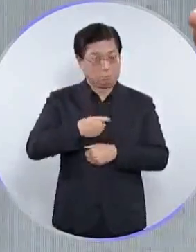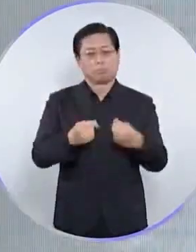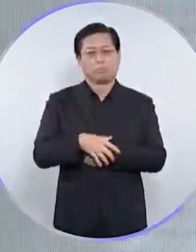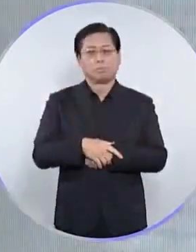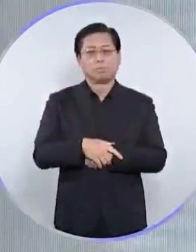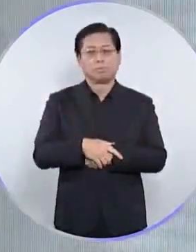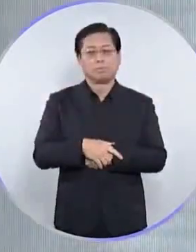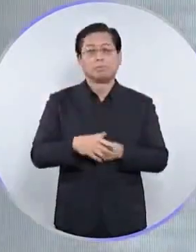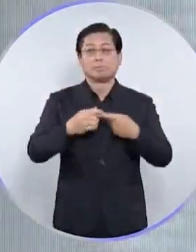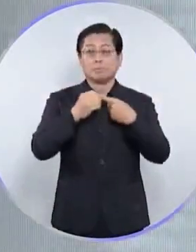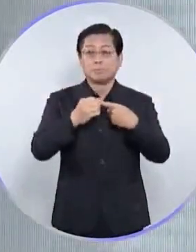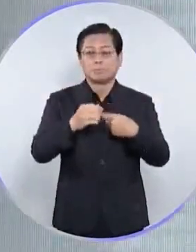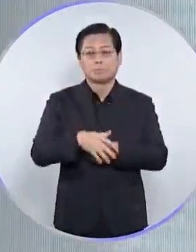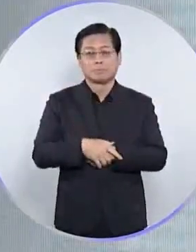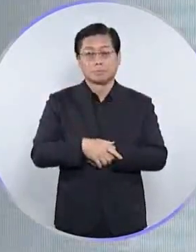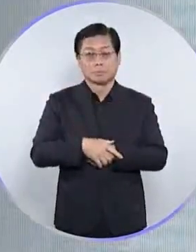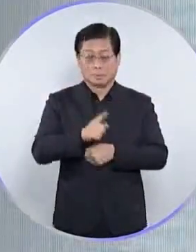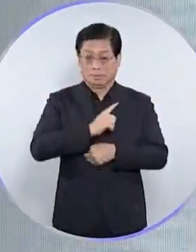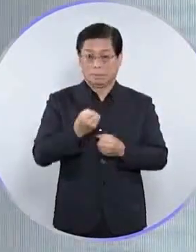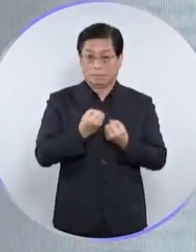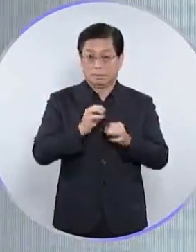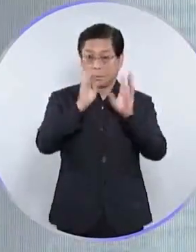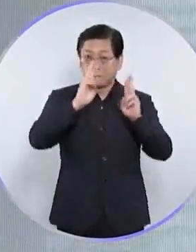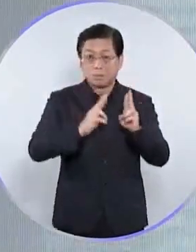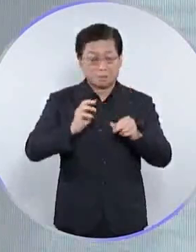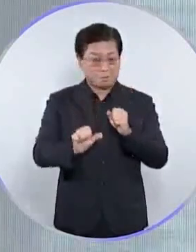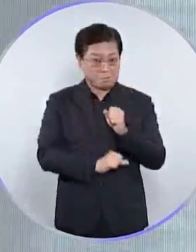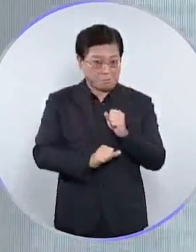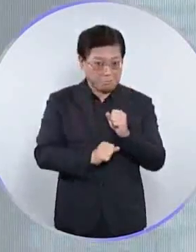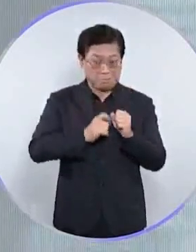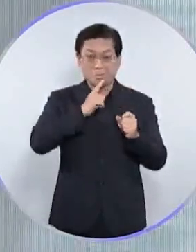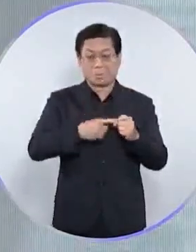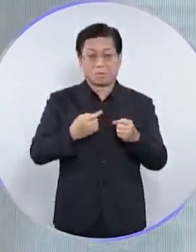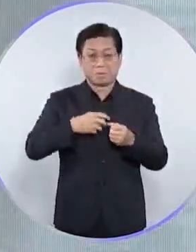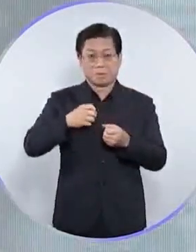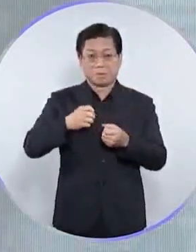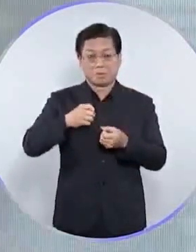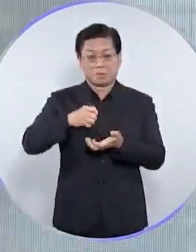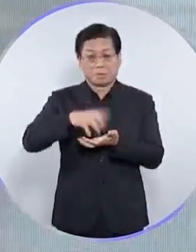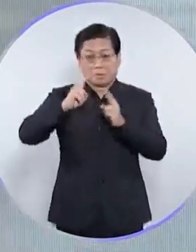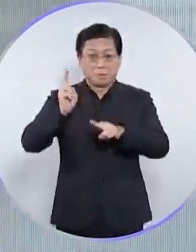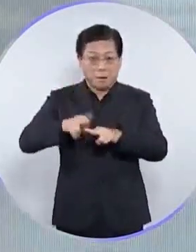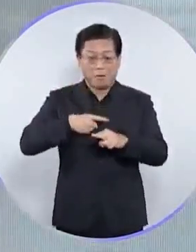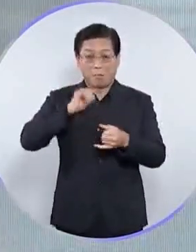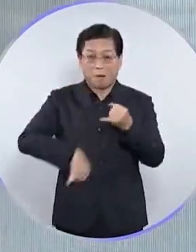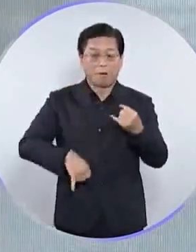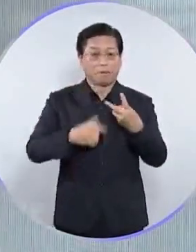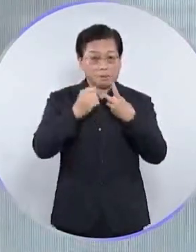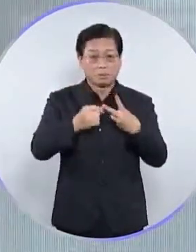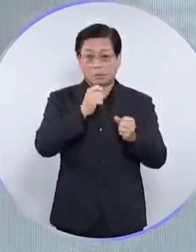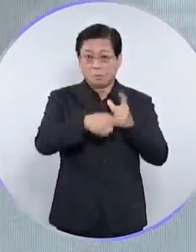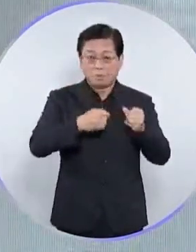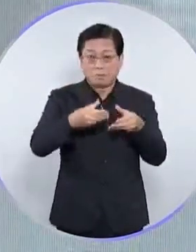甲无好？第一个，你的光电黑金、飞核跳票；第二个，你的采购